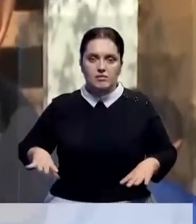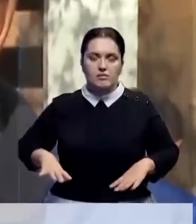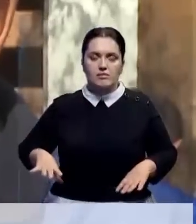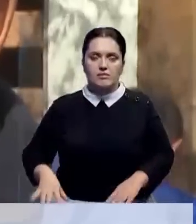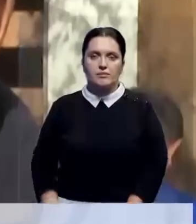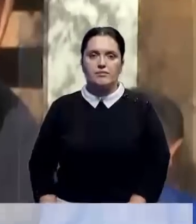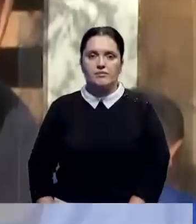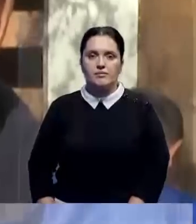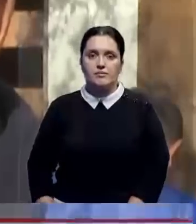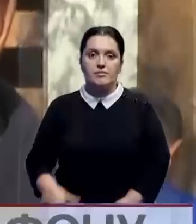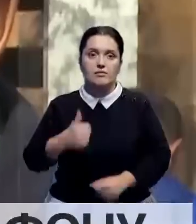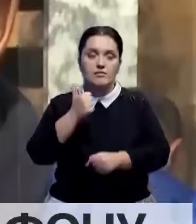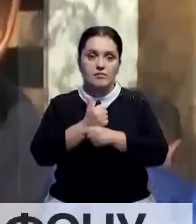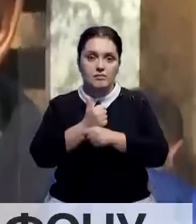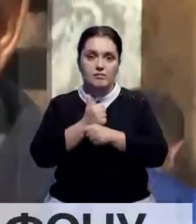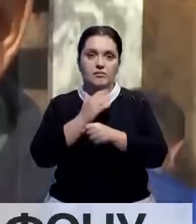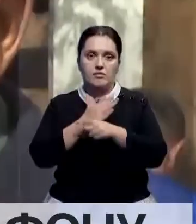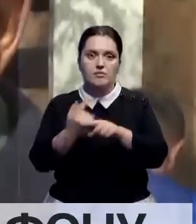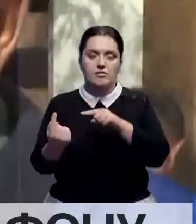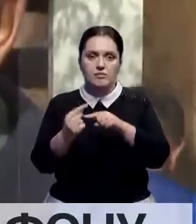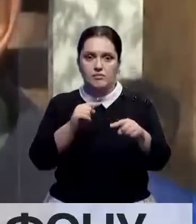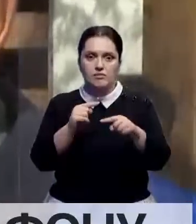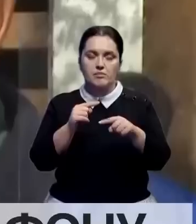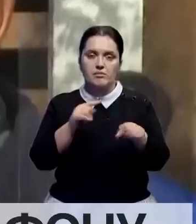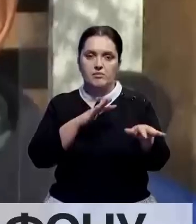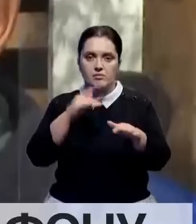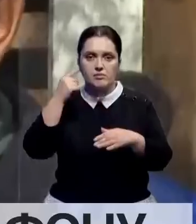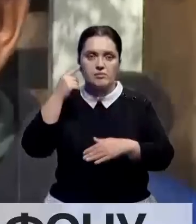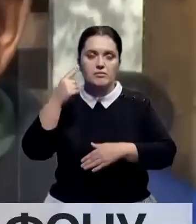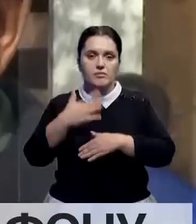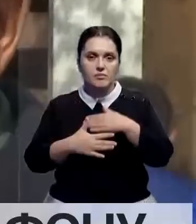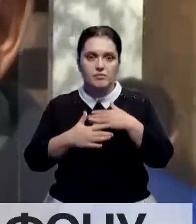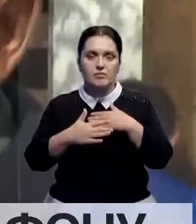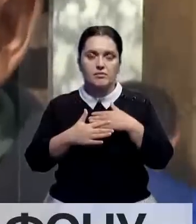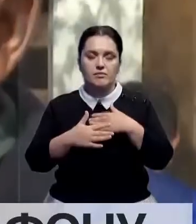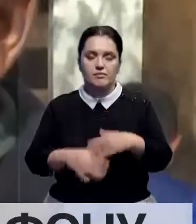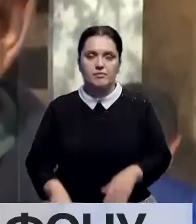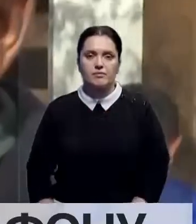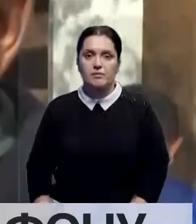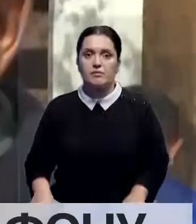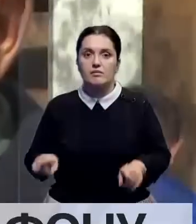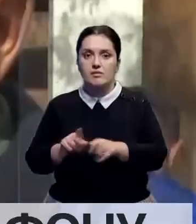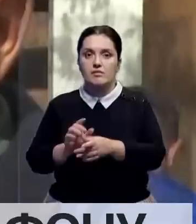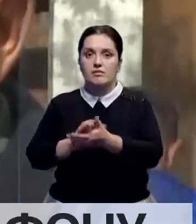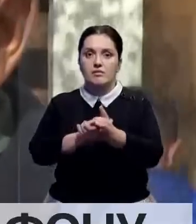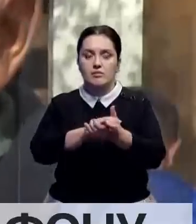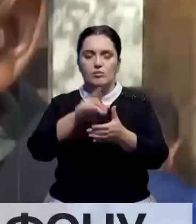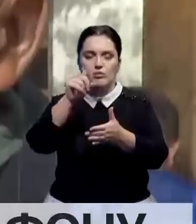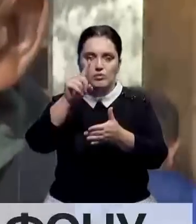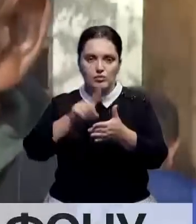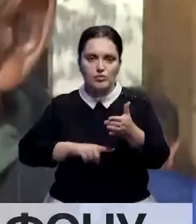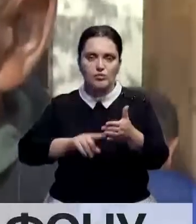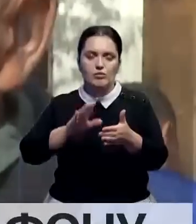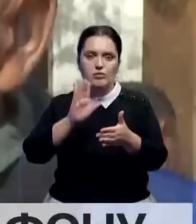выносливостью. Самое главное есть взаимодействие и понимание между скакунами и жокеями. Такая гармония, я уверен,